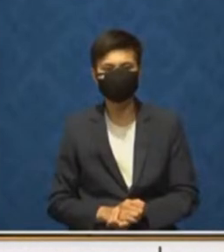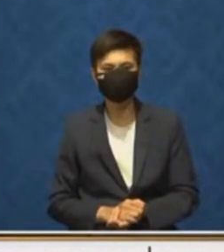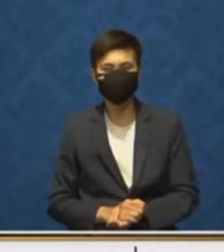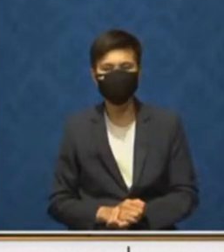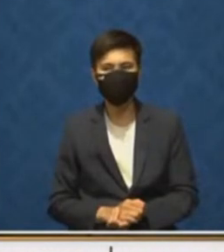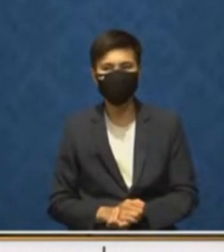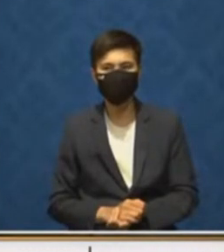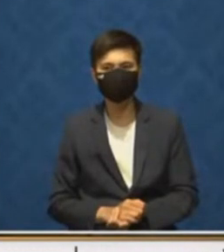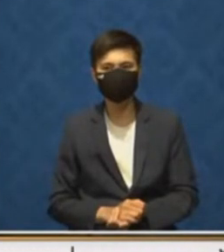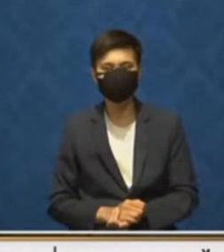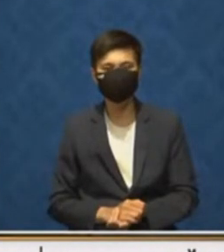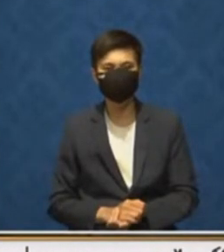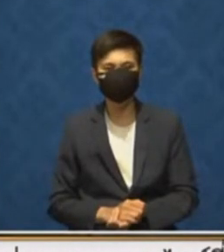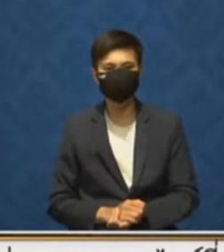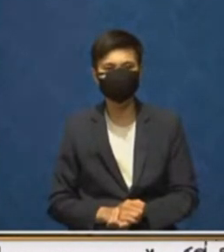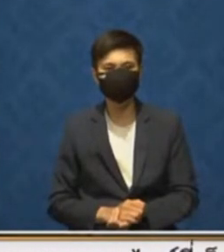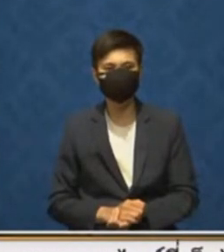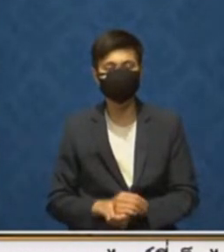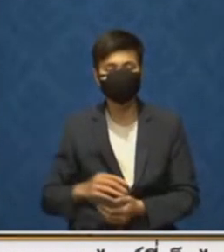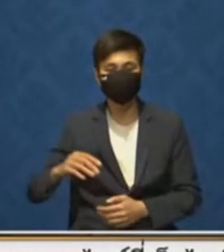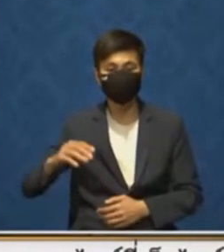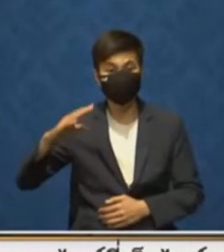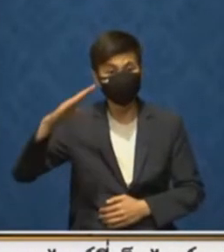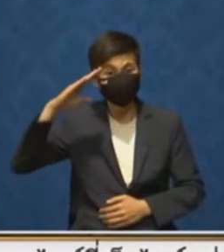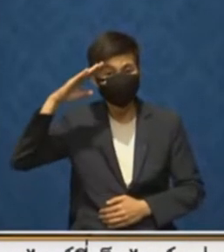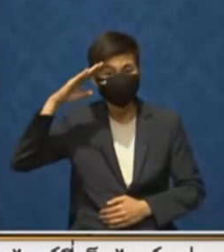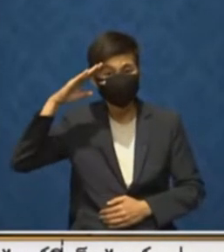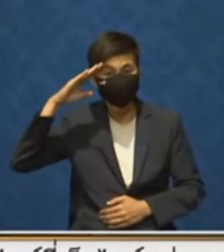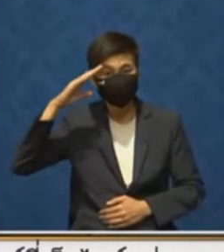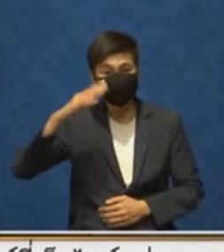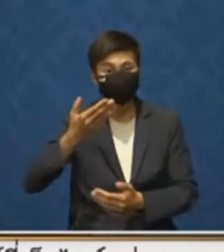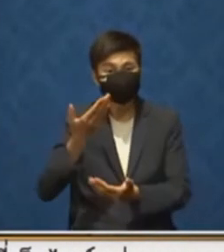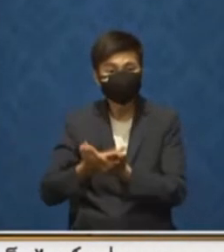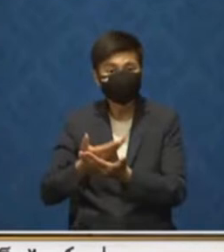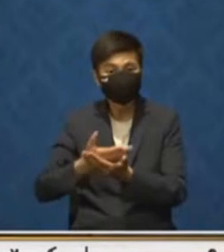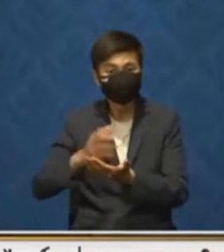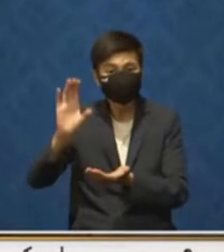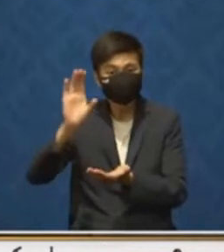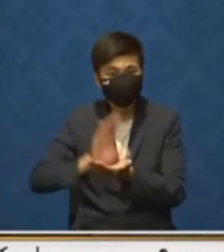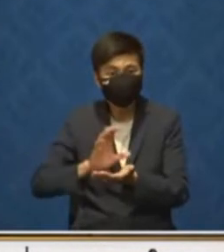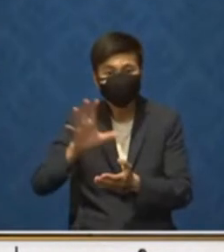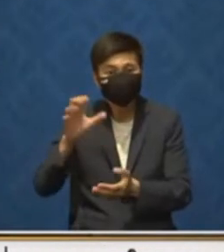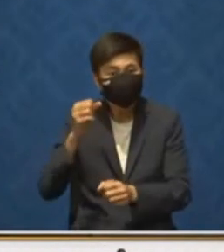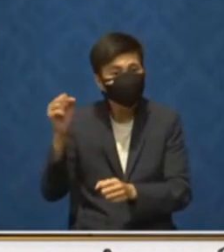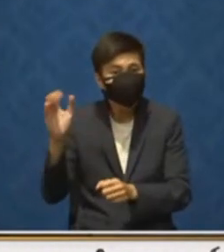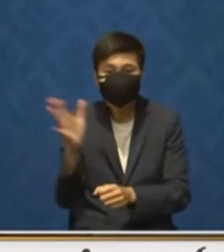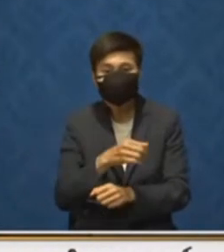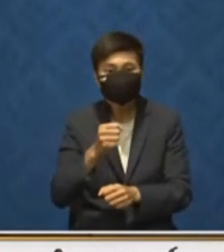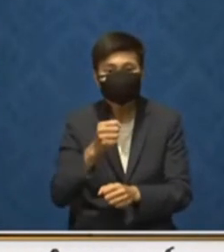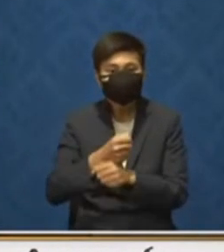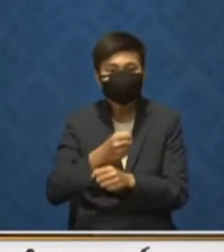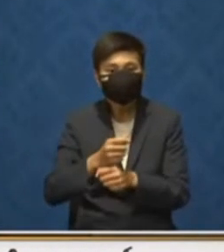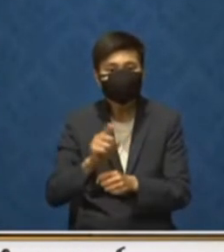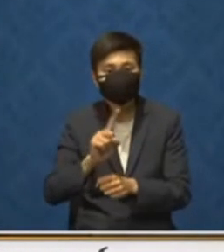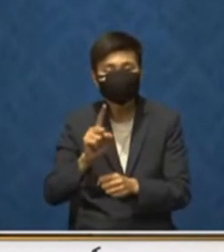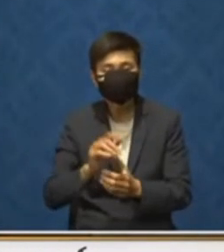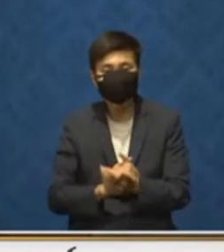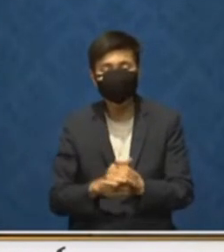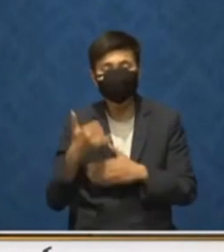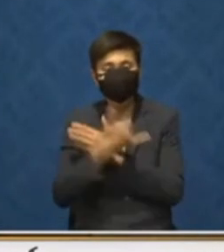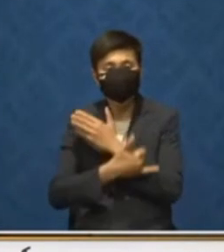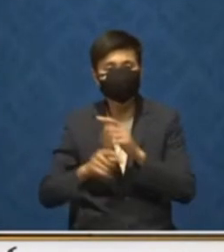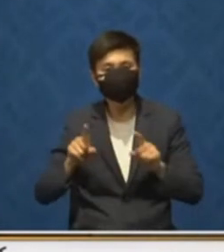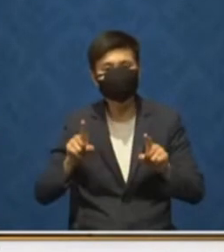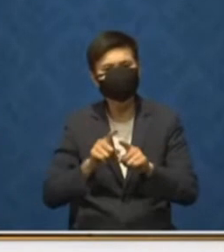ทหารเอาเงินทหารเงินไปทำไรครับเขาบอกว่าประเทศเป็นบ้านหน้า